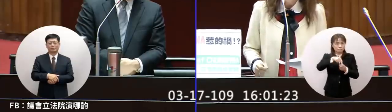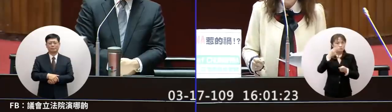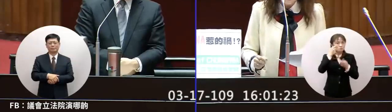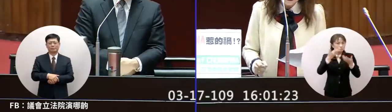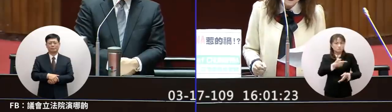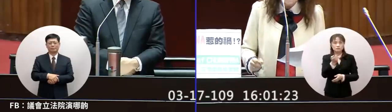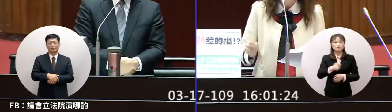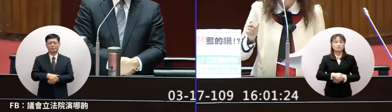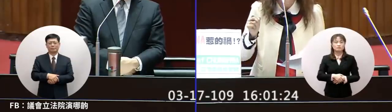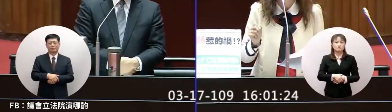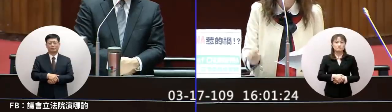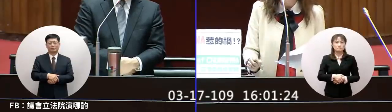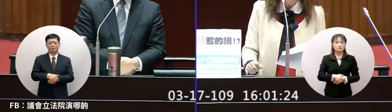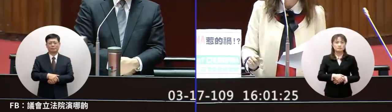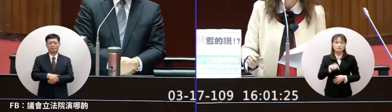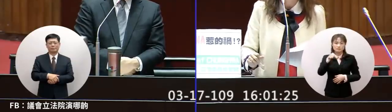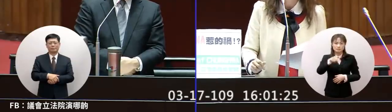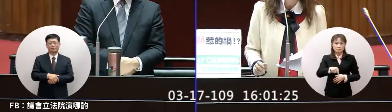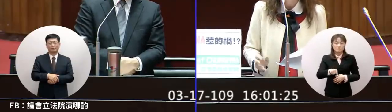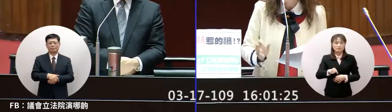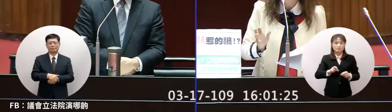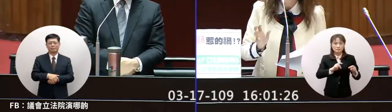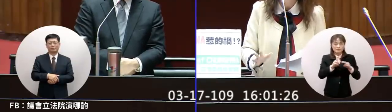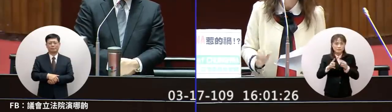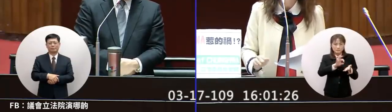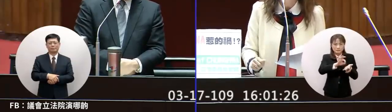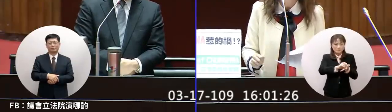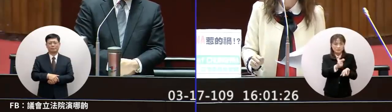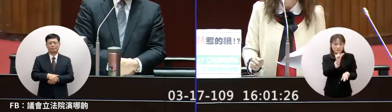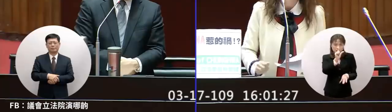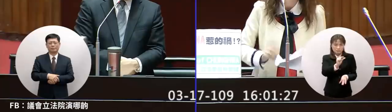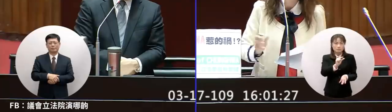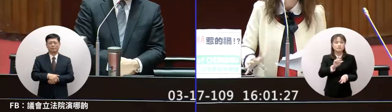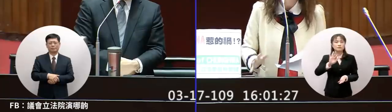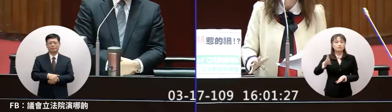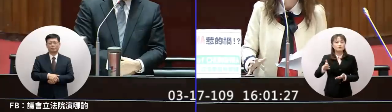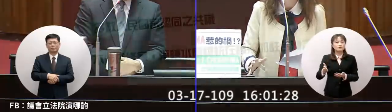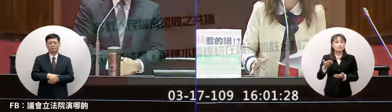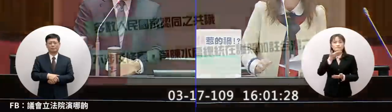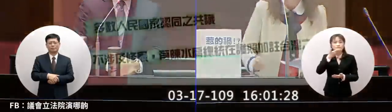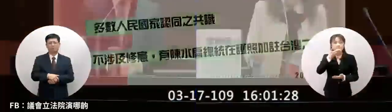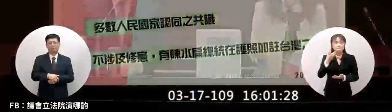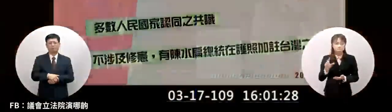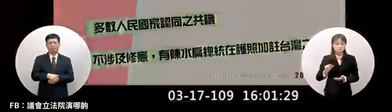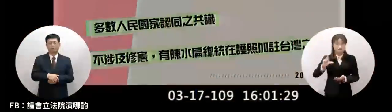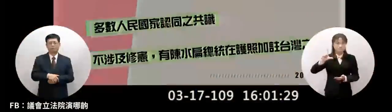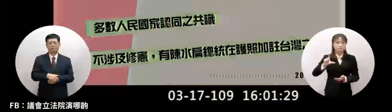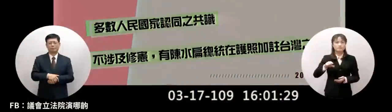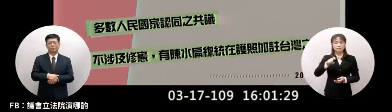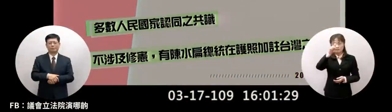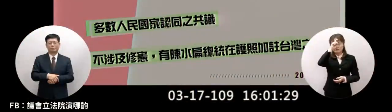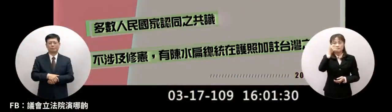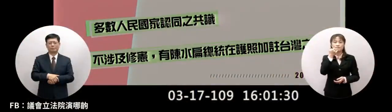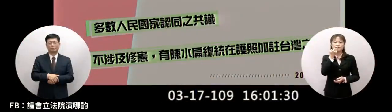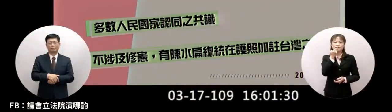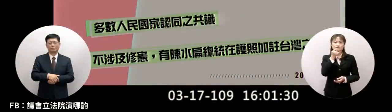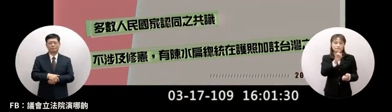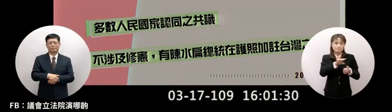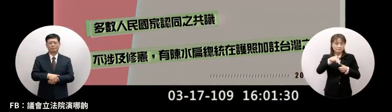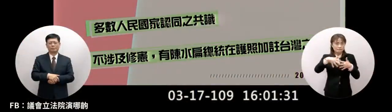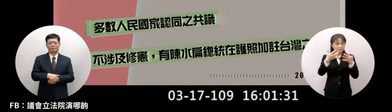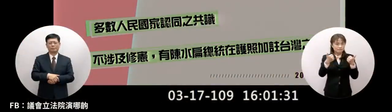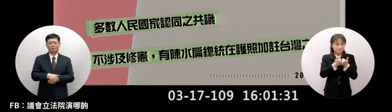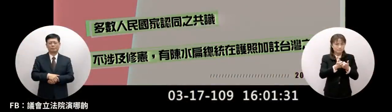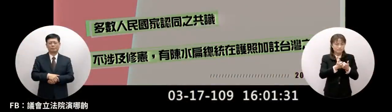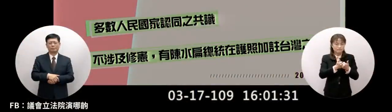识的，啊，这其实是更动成本相小，啊，效益看起来是相大，啊，趁这个机会吼，和咱的这个英文名吼，和